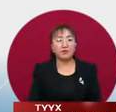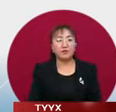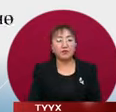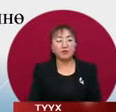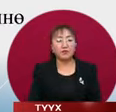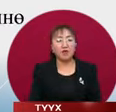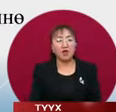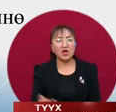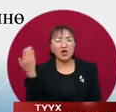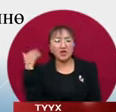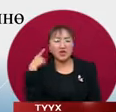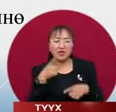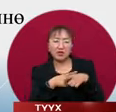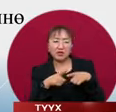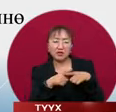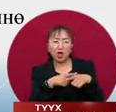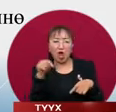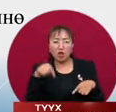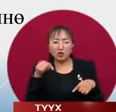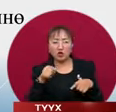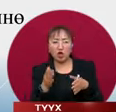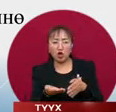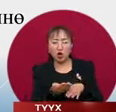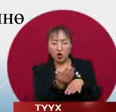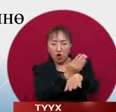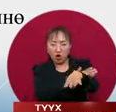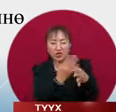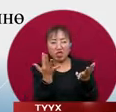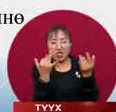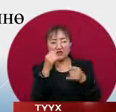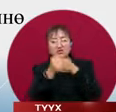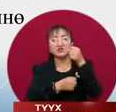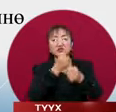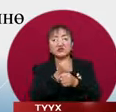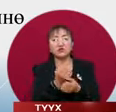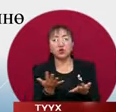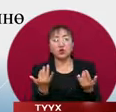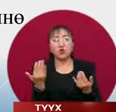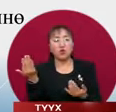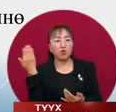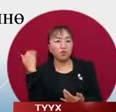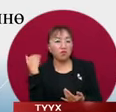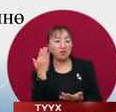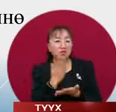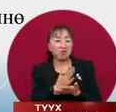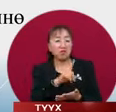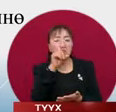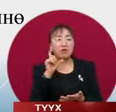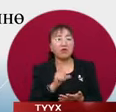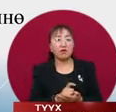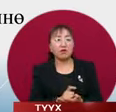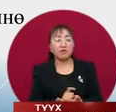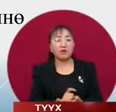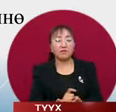Эртний грек улс нь одоогоос хэдэн жилийн өмнө оршин тогтнож байсан бэ? Бид нэр онтоолын бодлого боддог шүү дээ, тийм